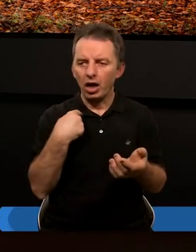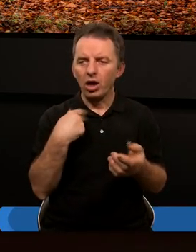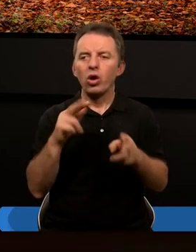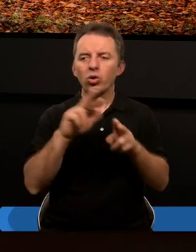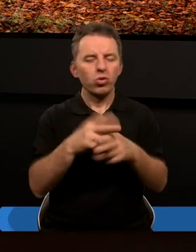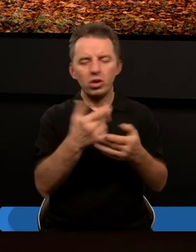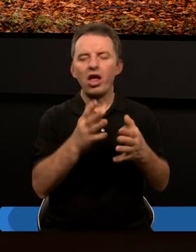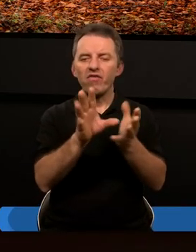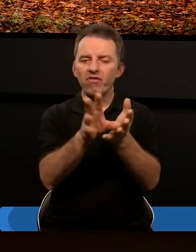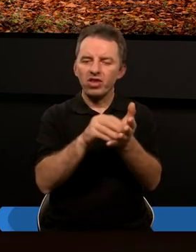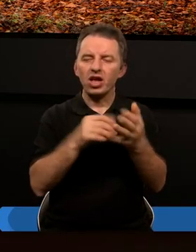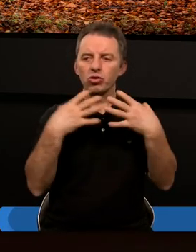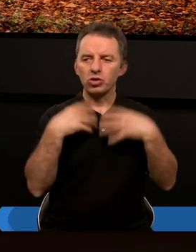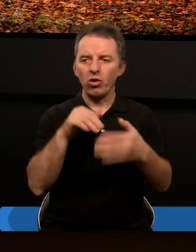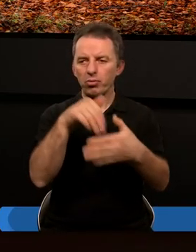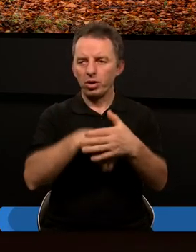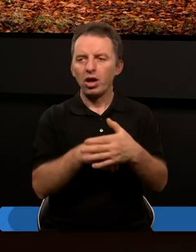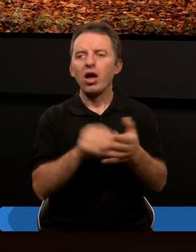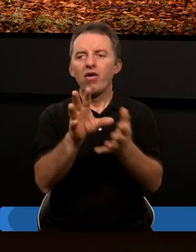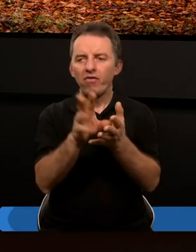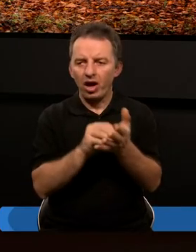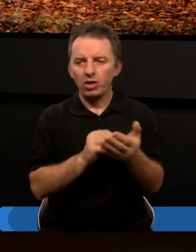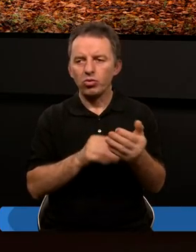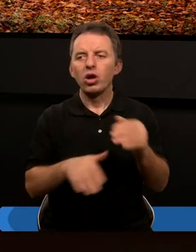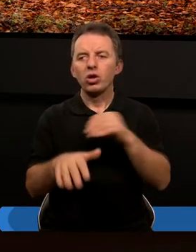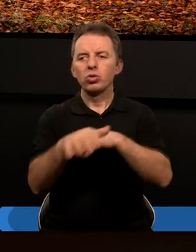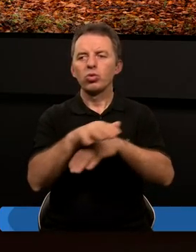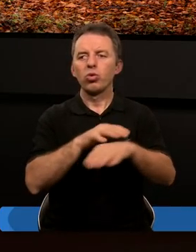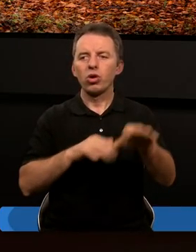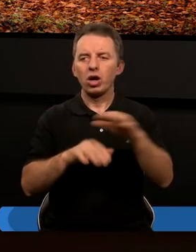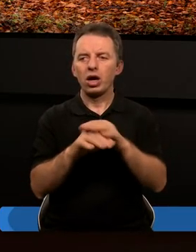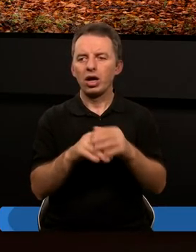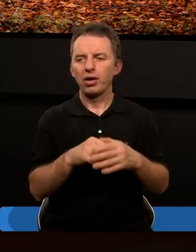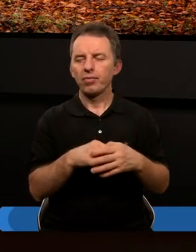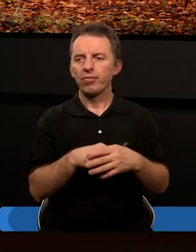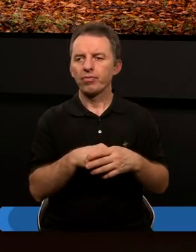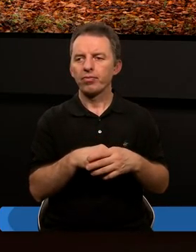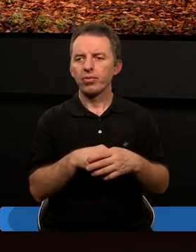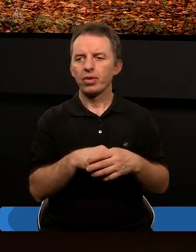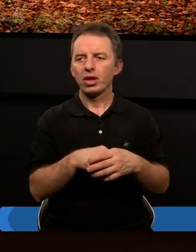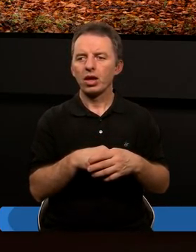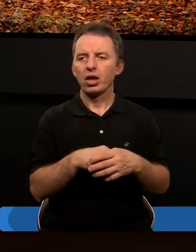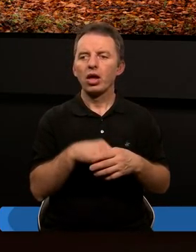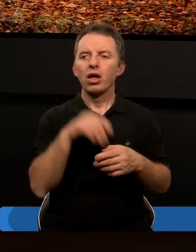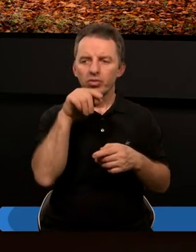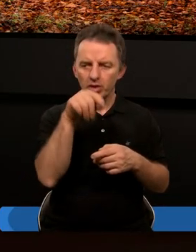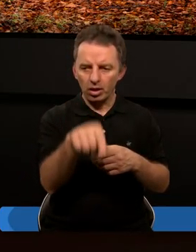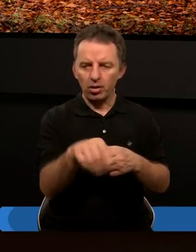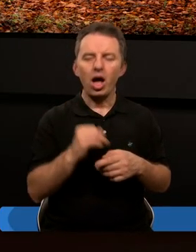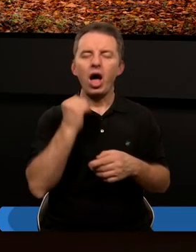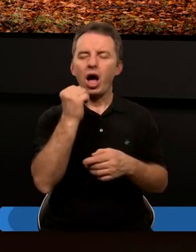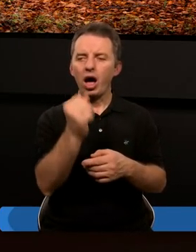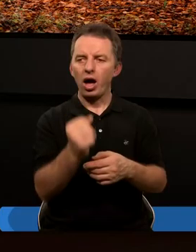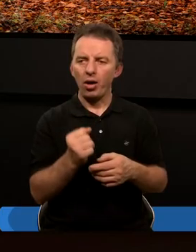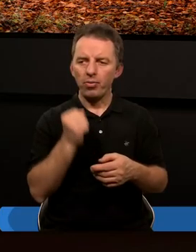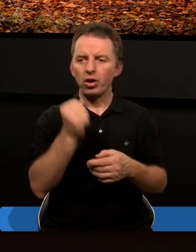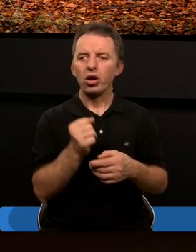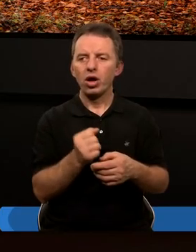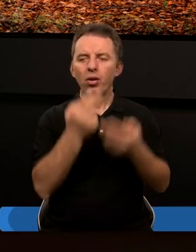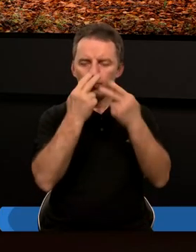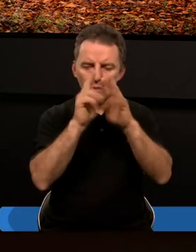którzy nie według ciała postępujemy, lecz według ducha. W tym miejscu wydaje się, że apostoł papu